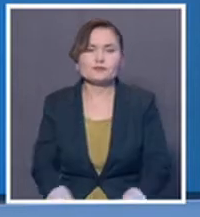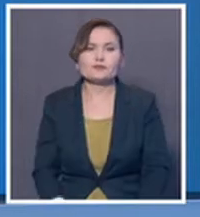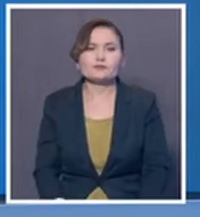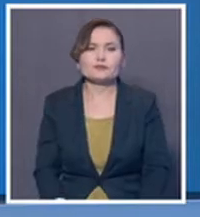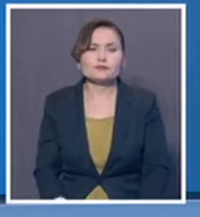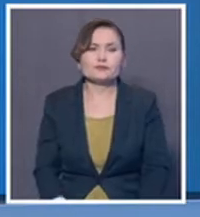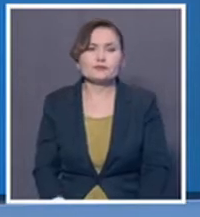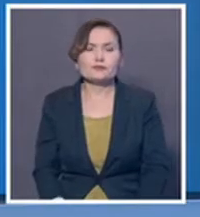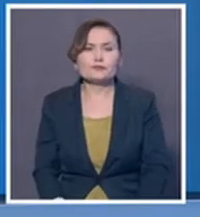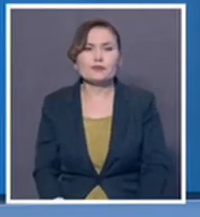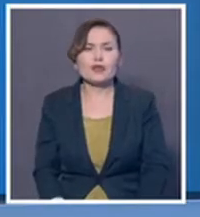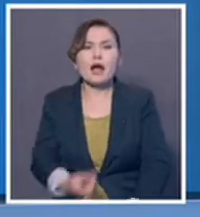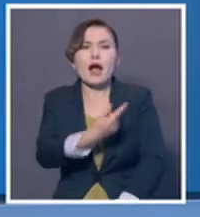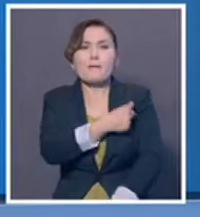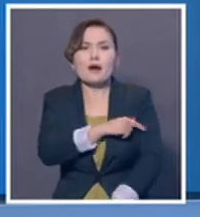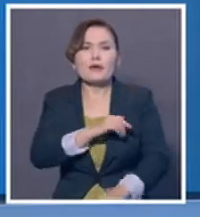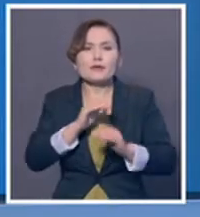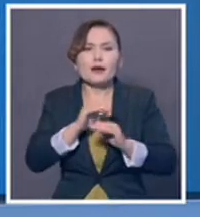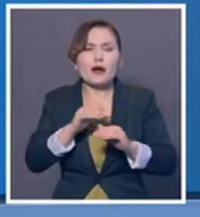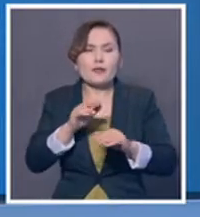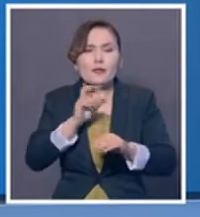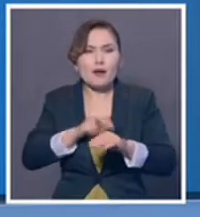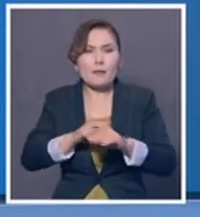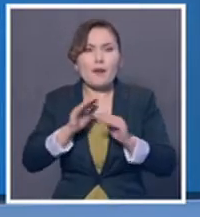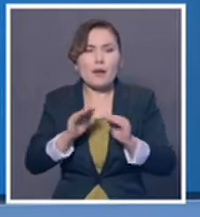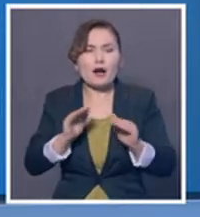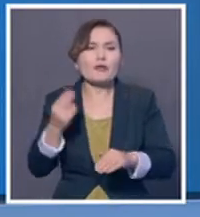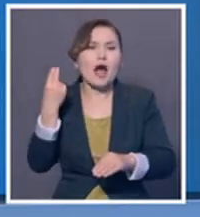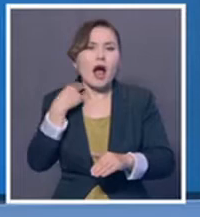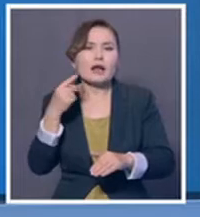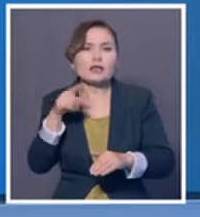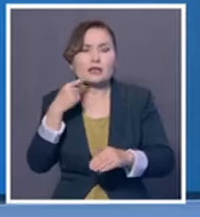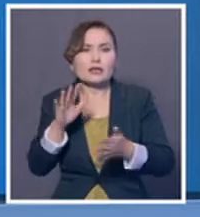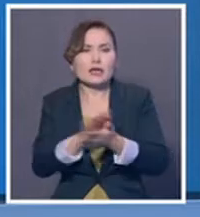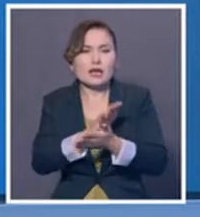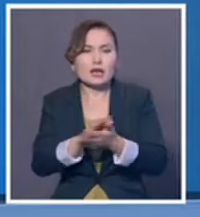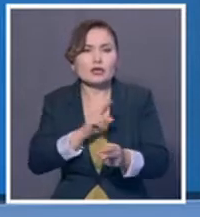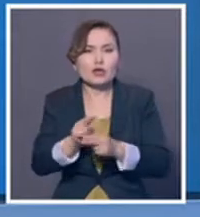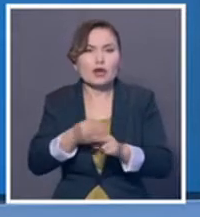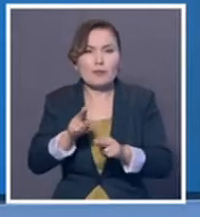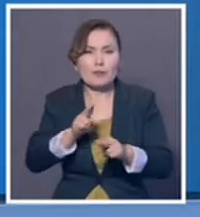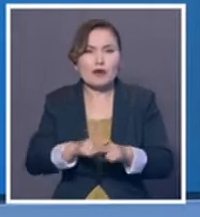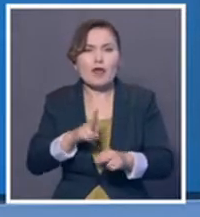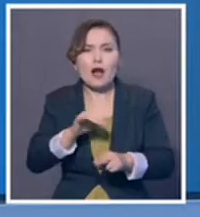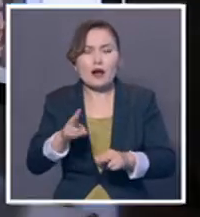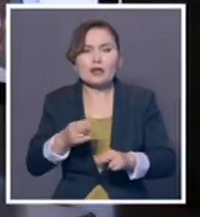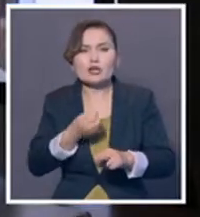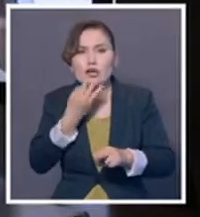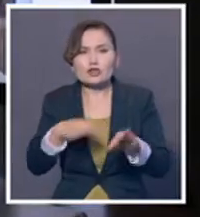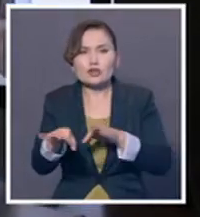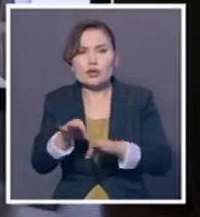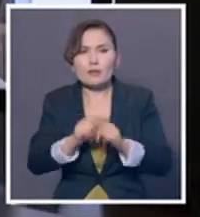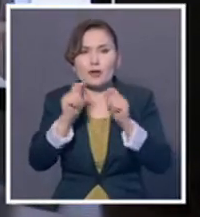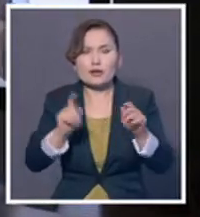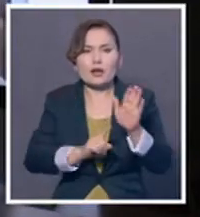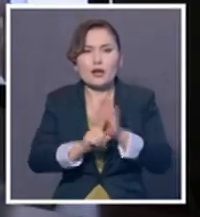Хабарымыздың соңында тағы бір ақпарат. Дәрігерлердің балалары ағылшын тілін тегін үйреніп жатыр. Алматылық ерікті Илья Кан осындай тың жобаны қолға алды.